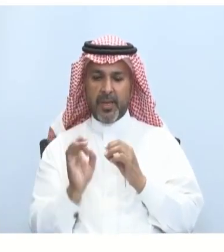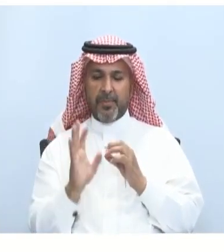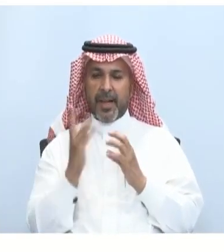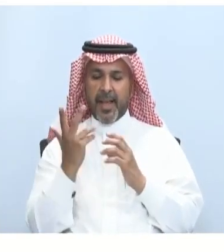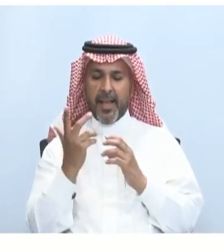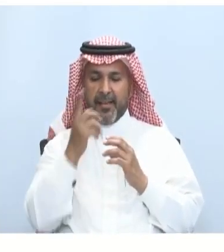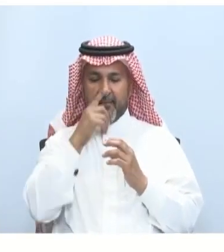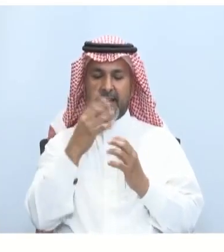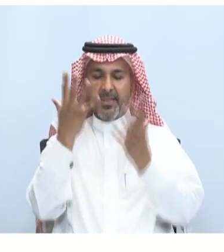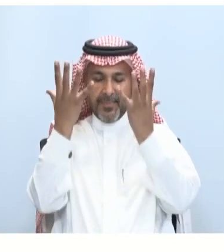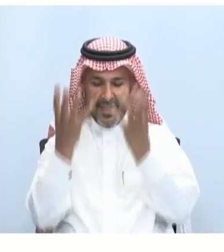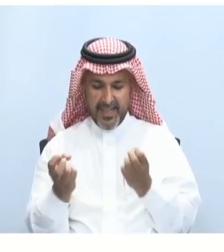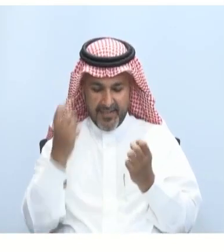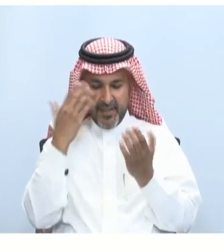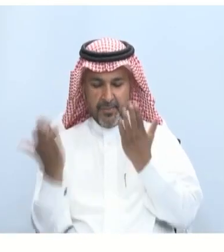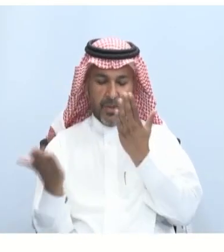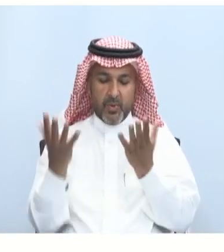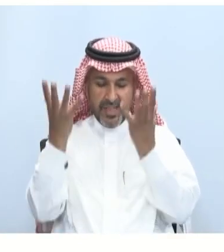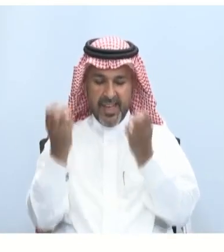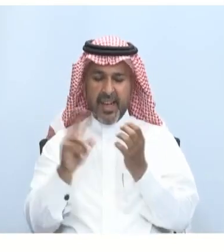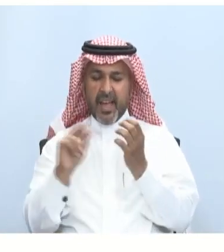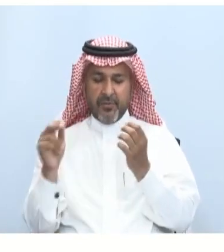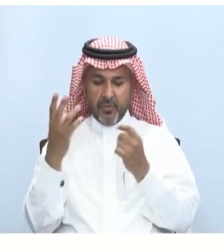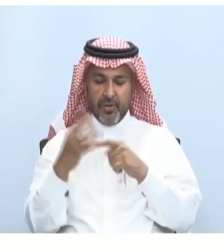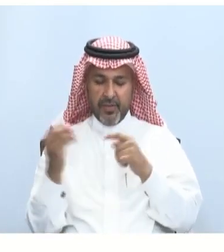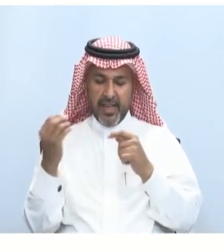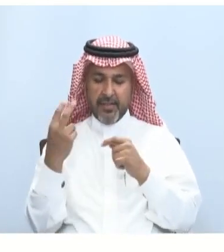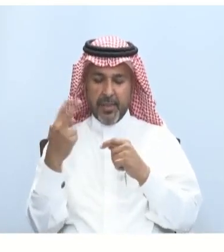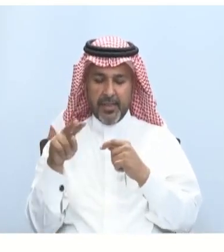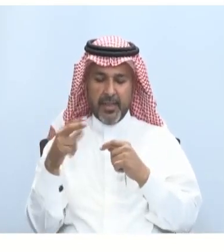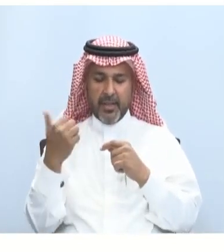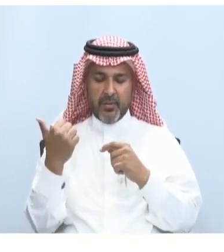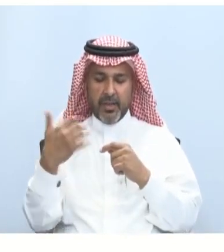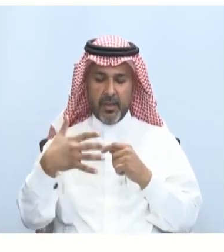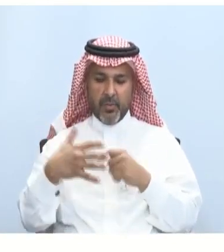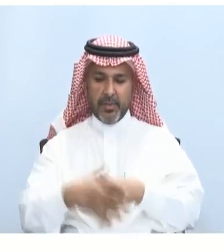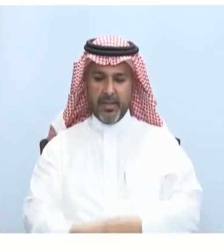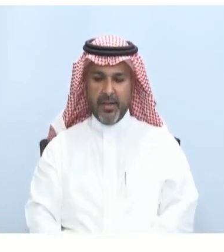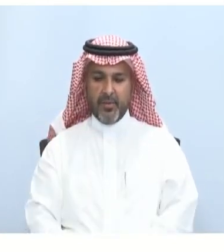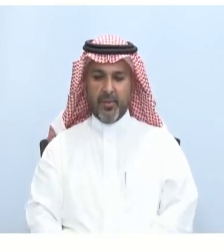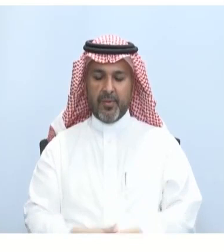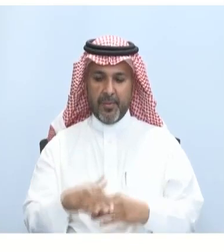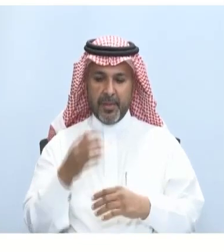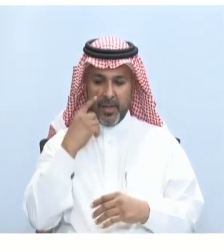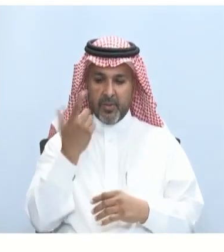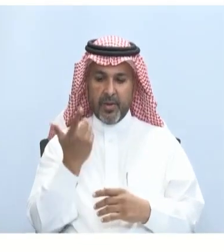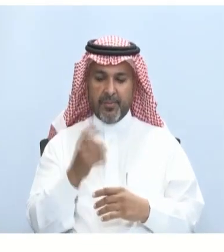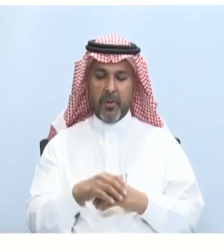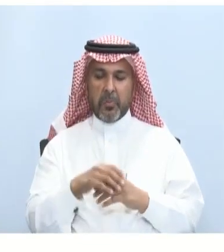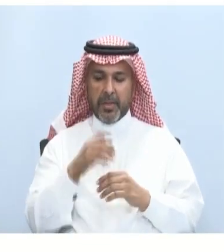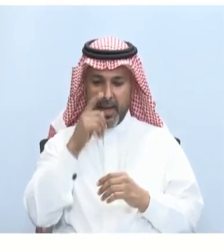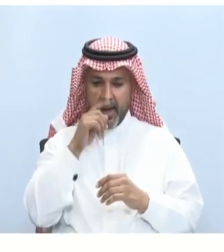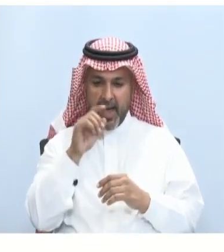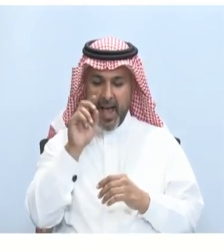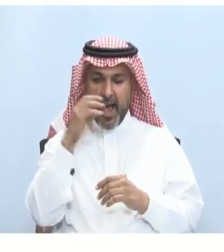راح يكون عندي الناتج اربعه اكس تربيع يساوي سالب 256 راح طبعا اقسم الطرفين على اربعه راح